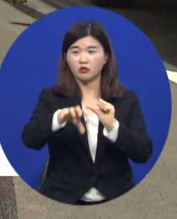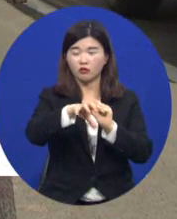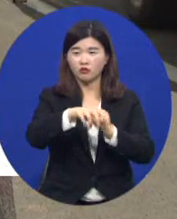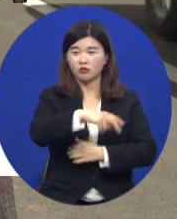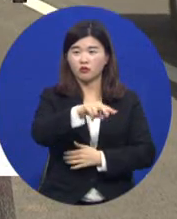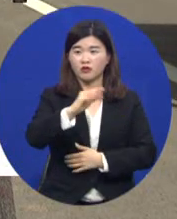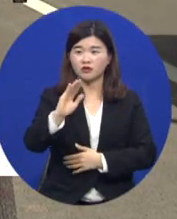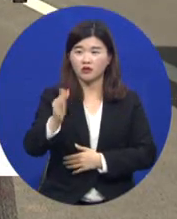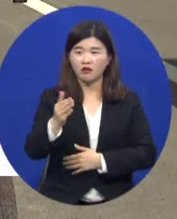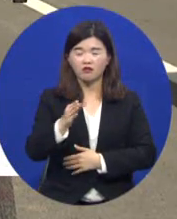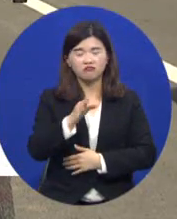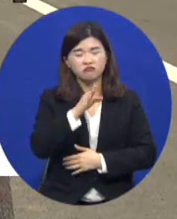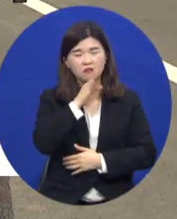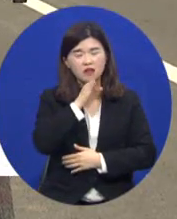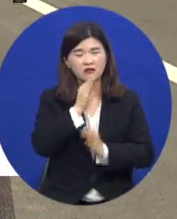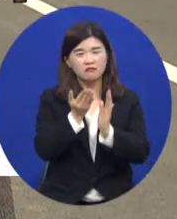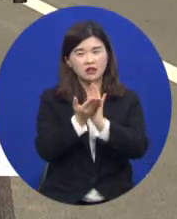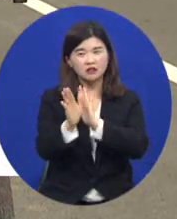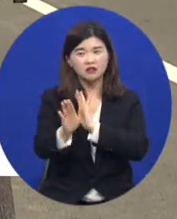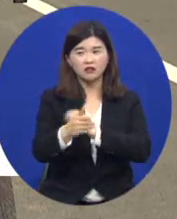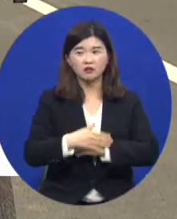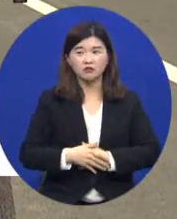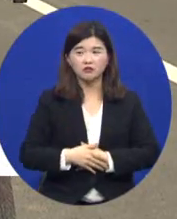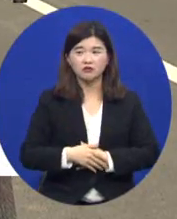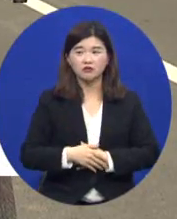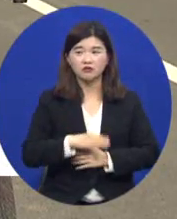돌아다녀야 됩니다. 현실적으로 맞지도 않고요.